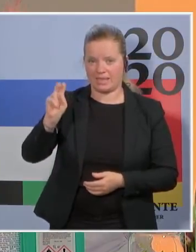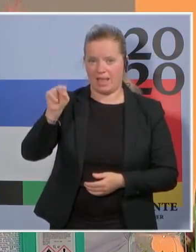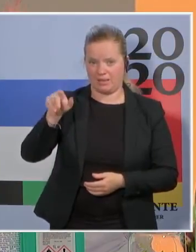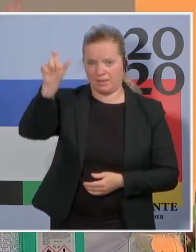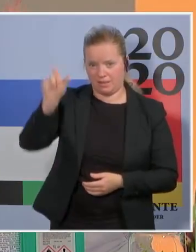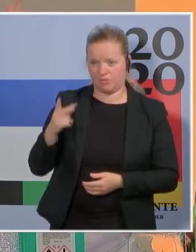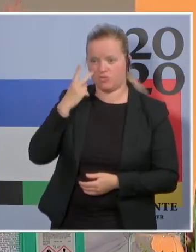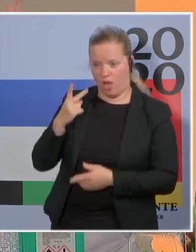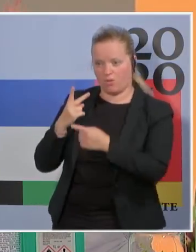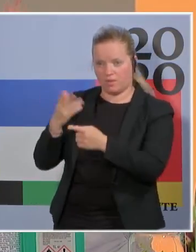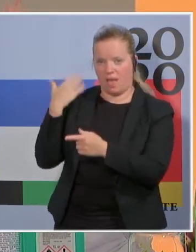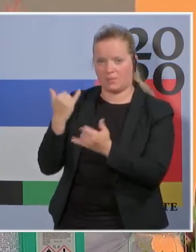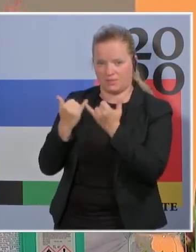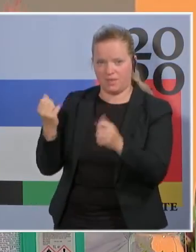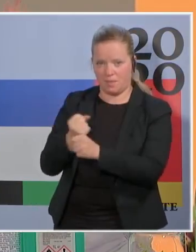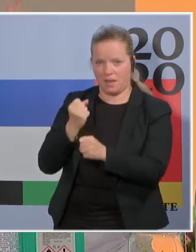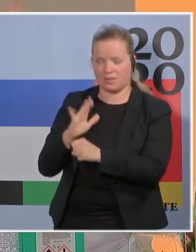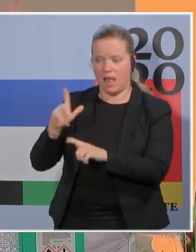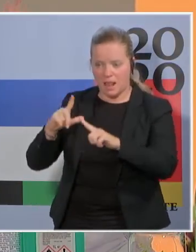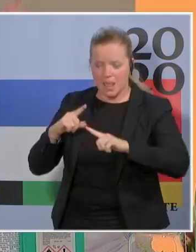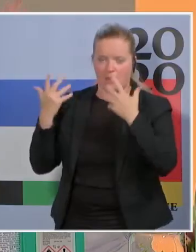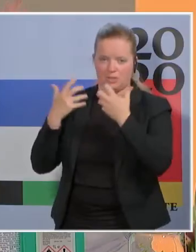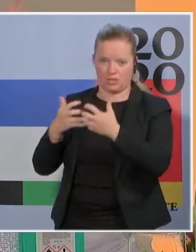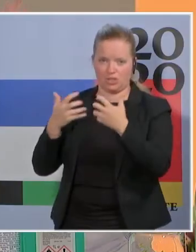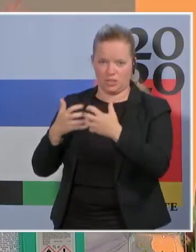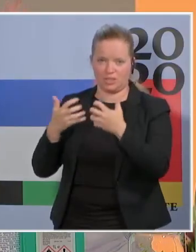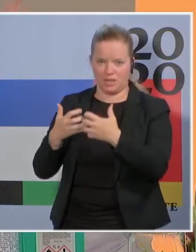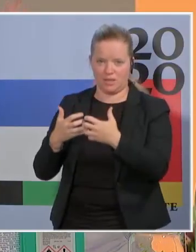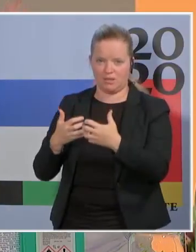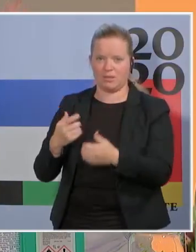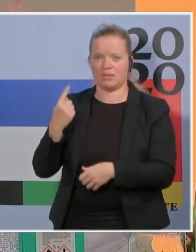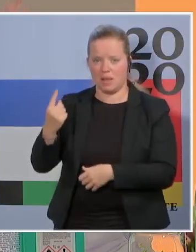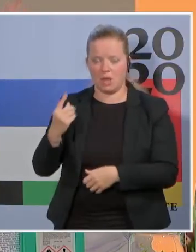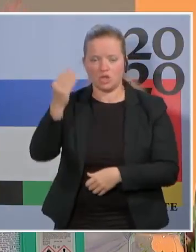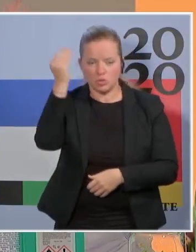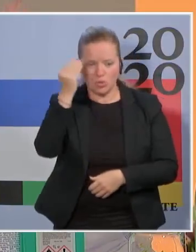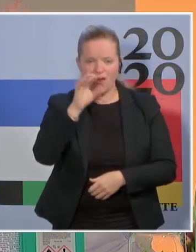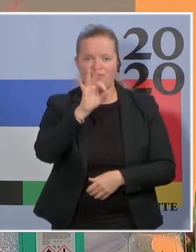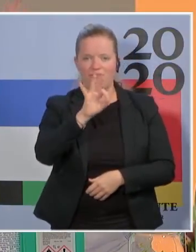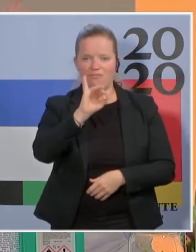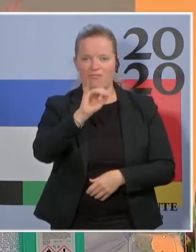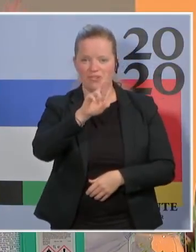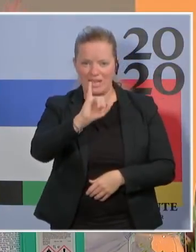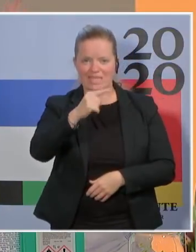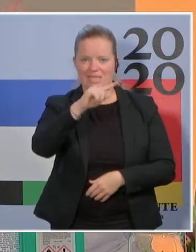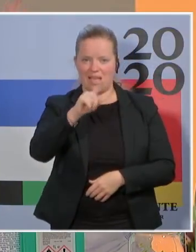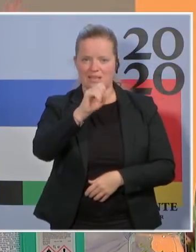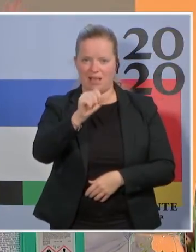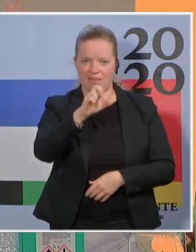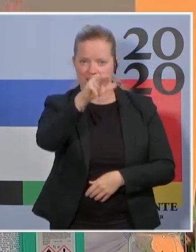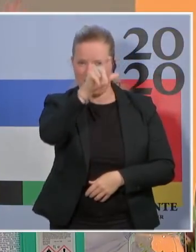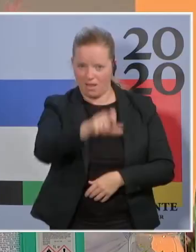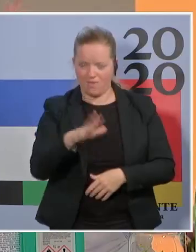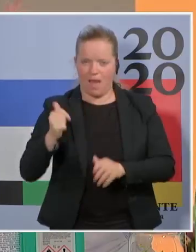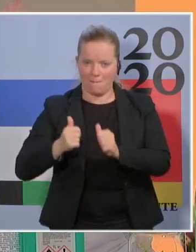Maß. Aus einer Lebensgeschichte, wo er seinen Schüler Fritz Sander begleitet hat,